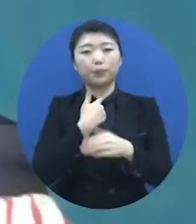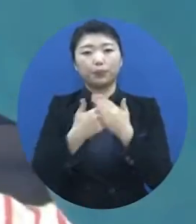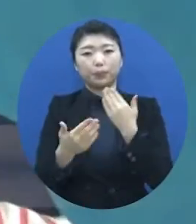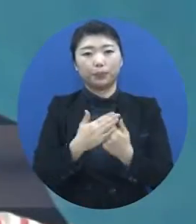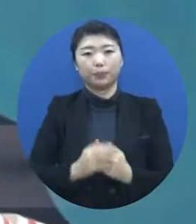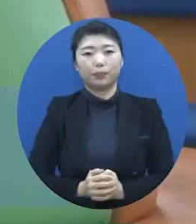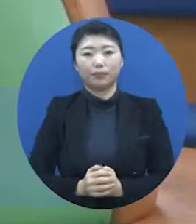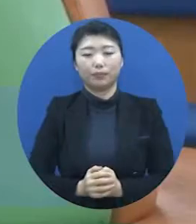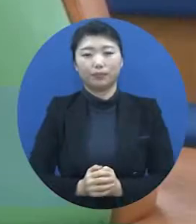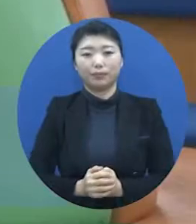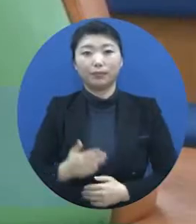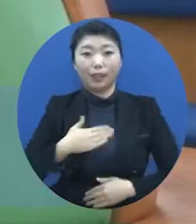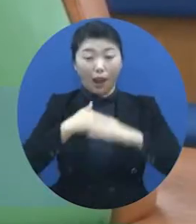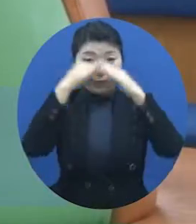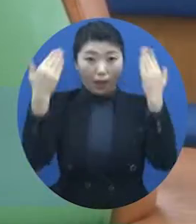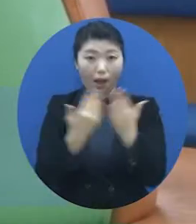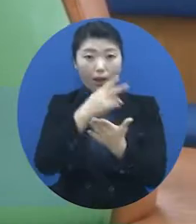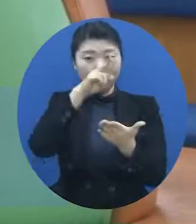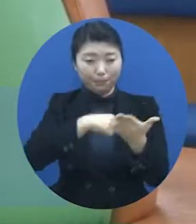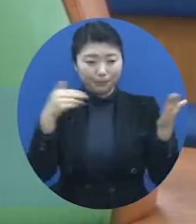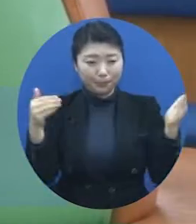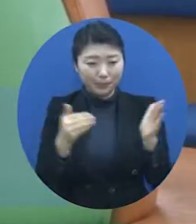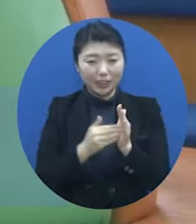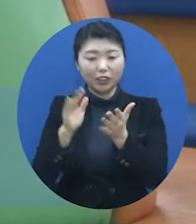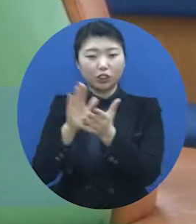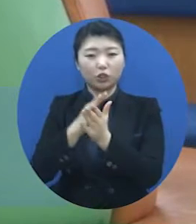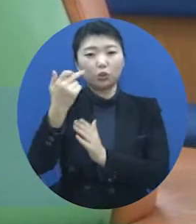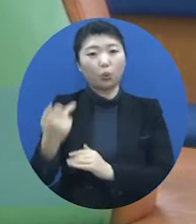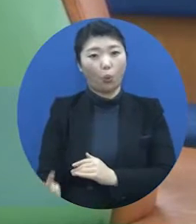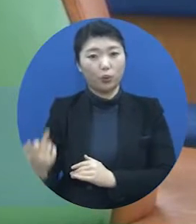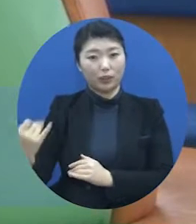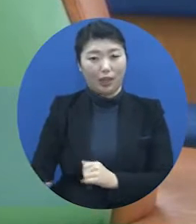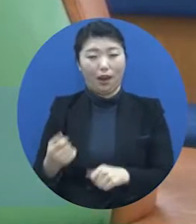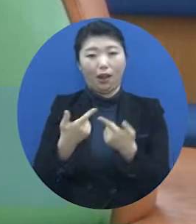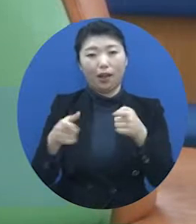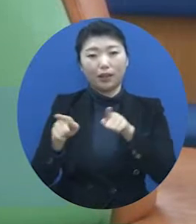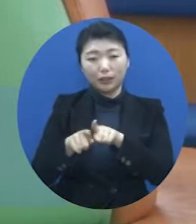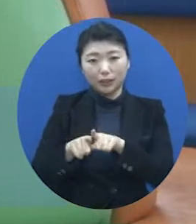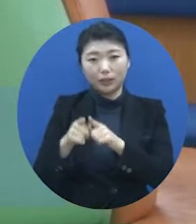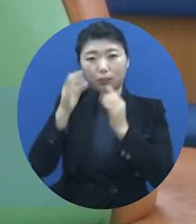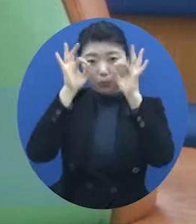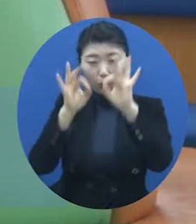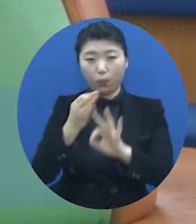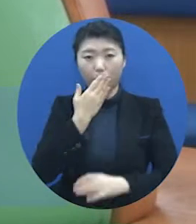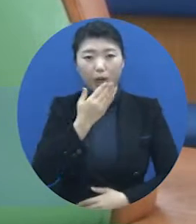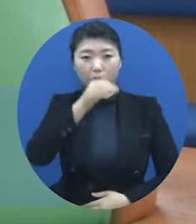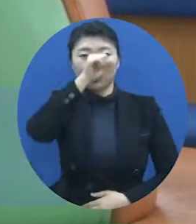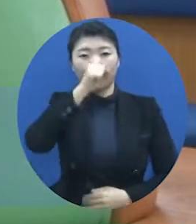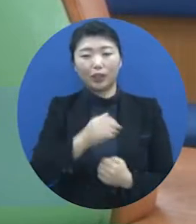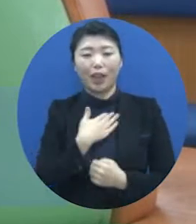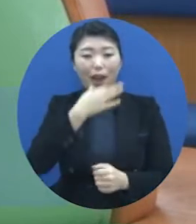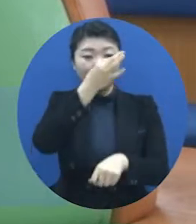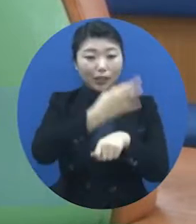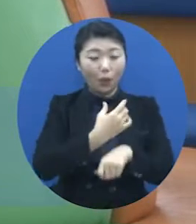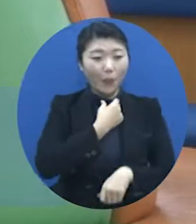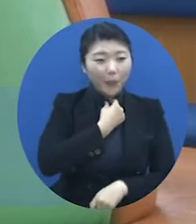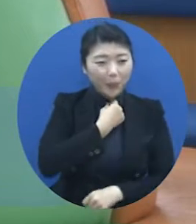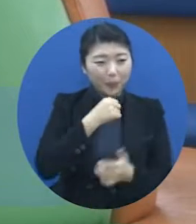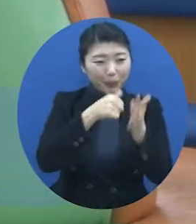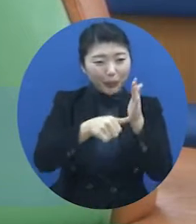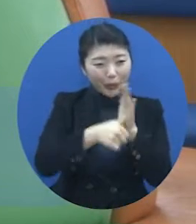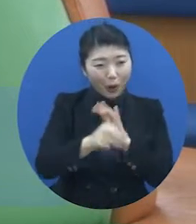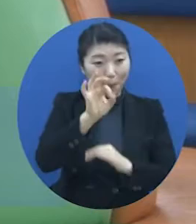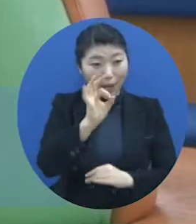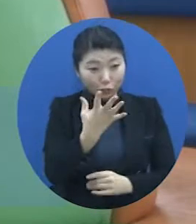됐습니다. 제가 다 읽은 책을 친구들이나 동생들이 다시 볼 수 있어서 좋았고 제가 사고